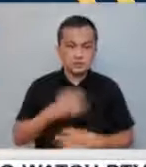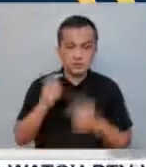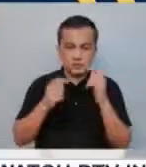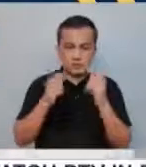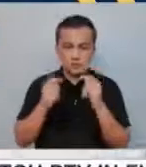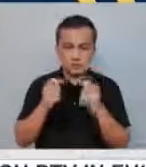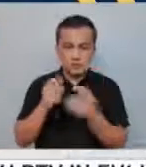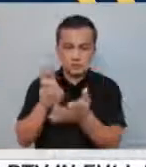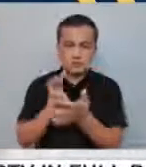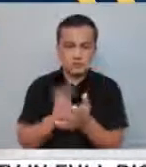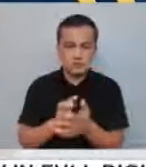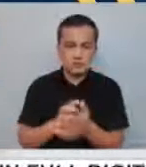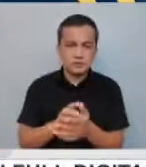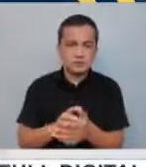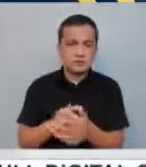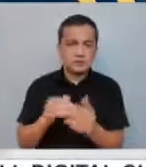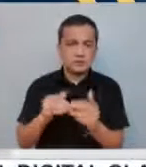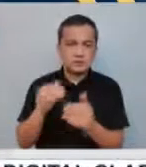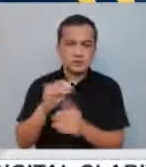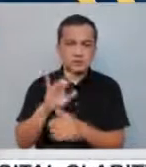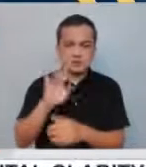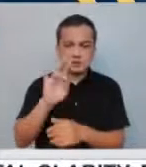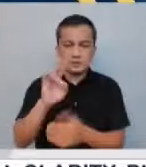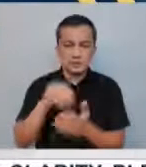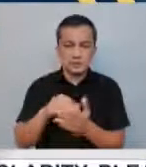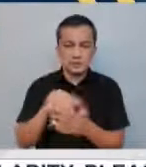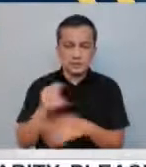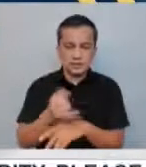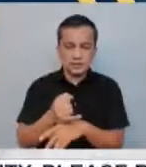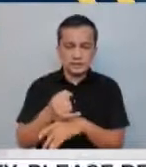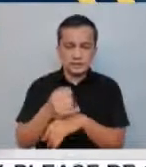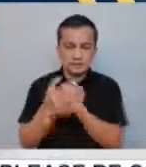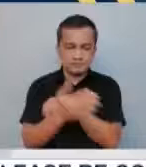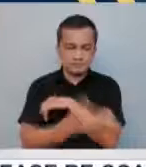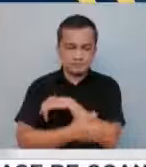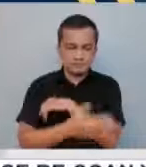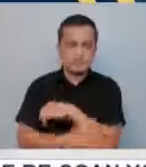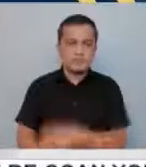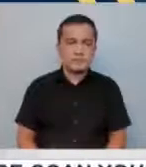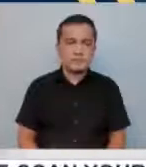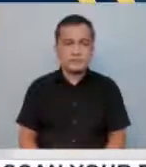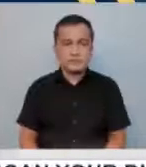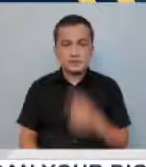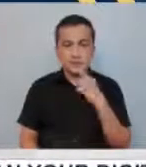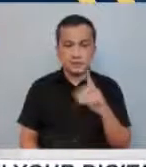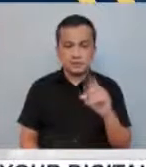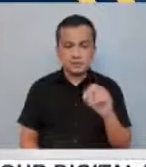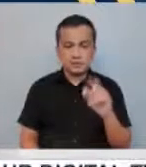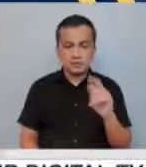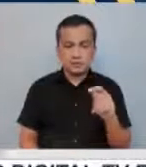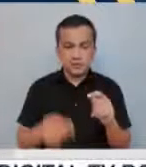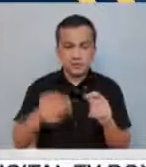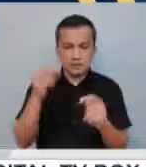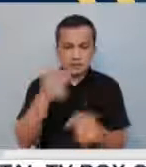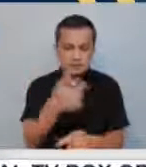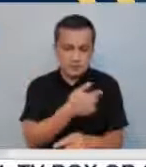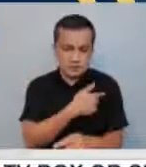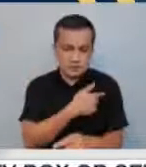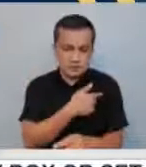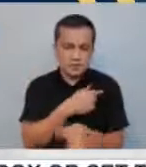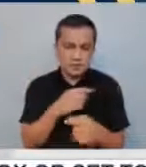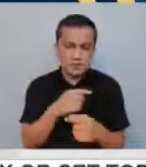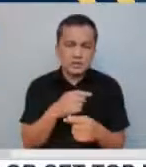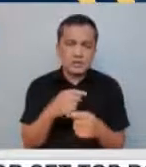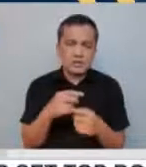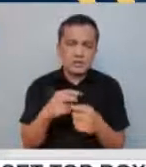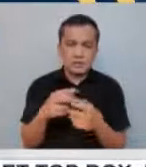mahigit 7,000 isla ng ating bansa. Sinabi din ng DOT na may mataas na vaccination rate laban sa COVID-19 ang Pilipinas